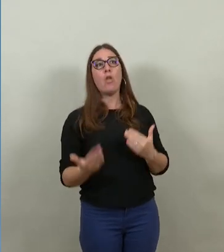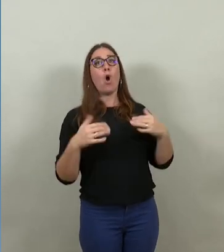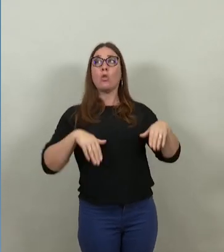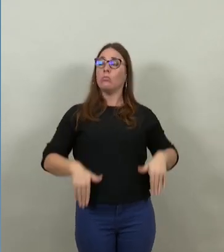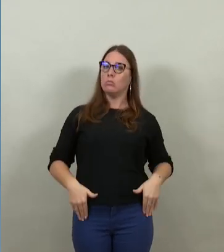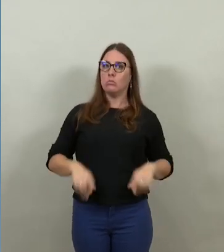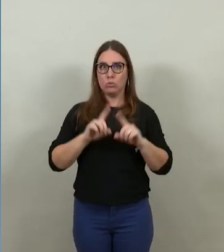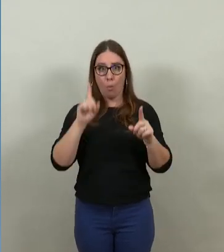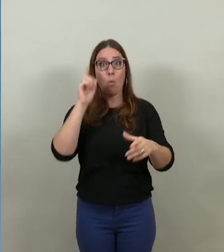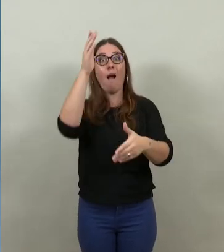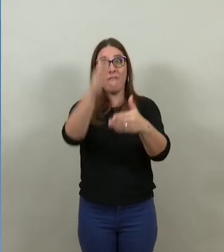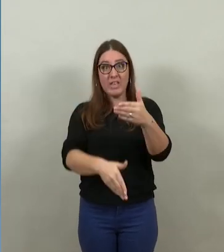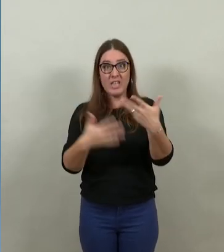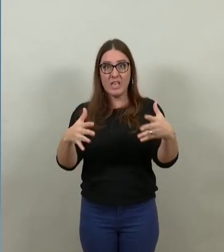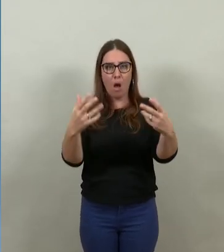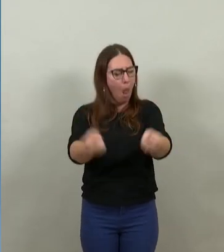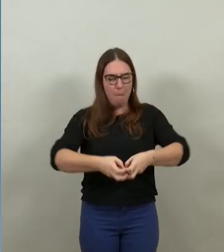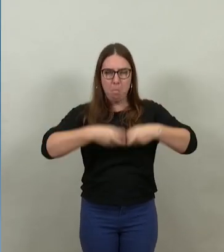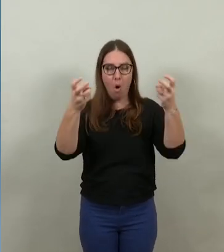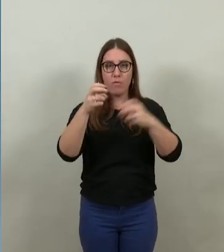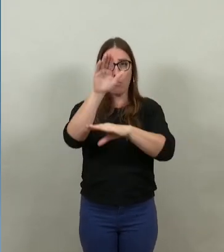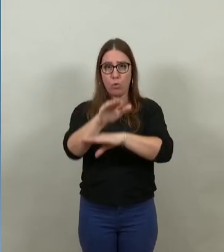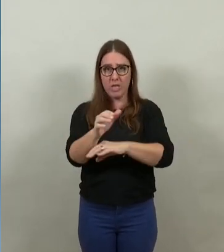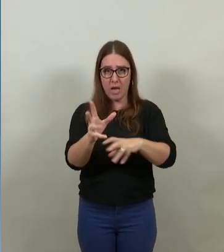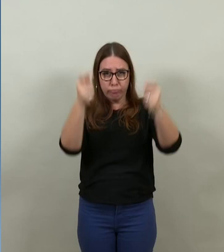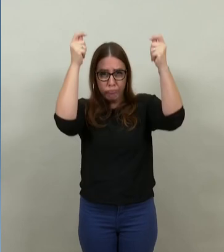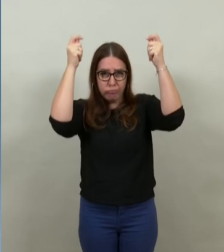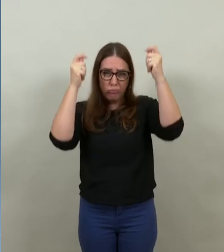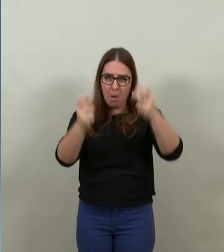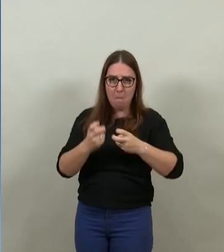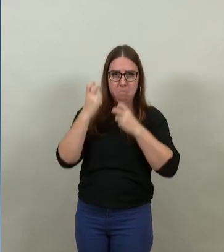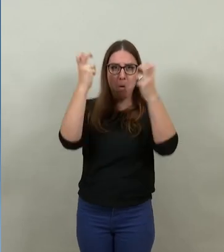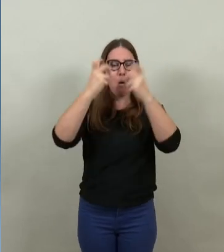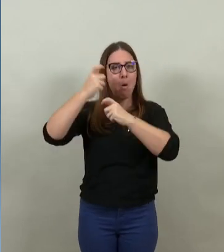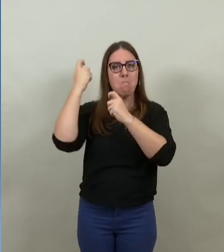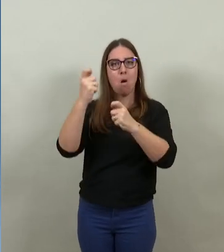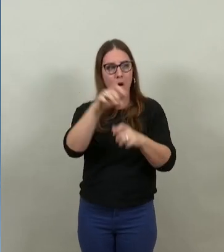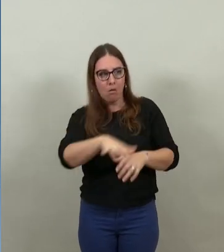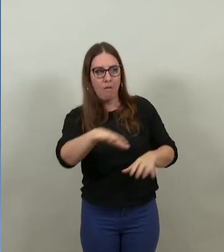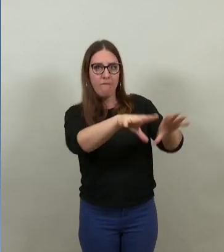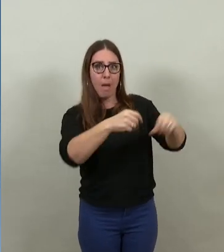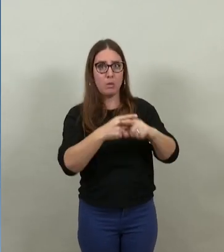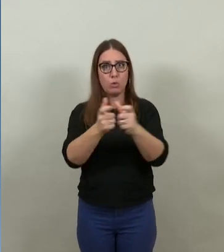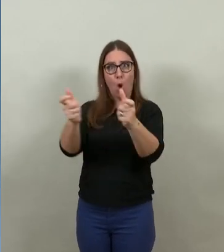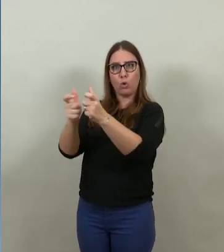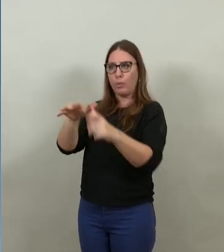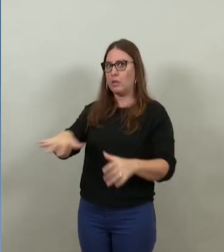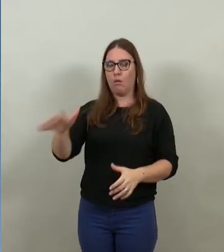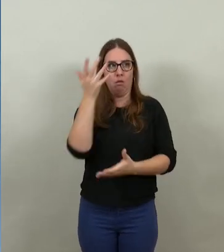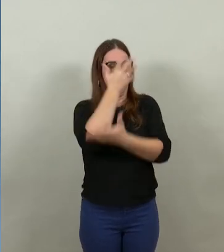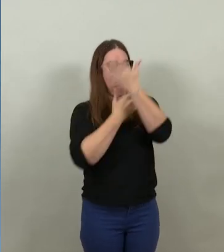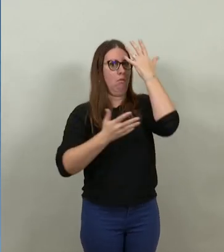hausse massive et insupportable des prix de l'électricité pour les ménages et pour les entreprises